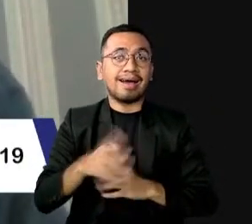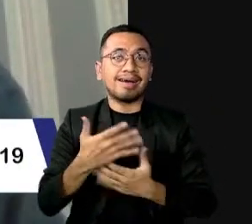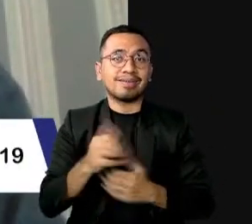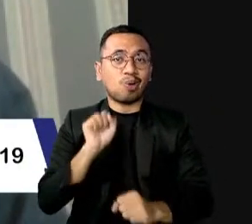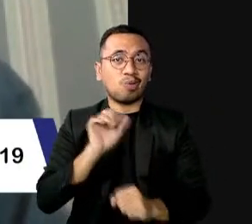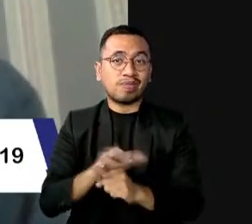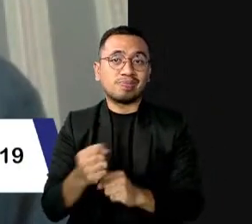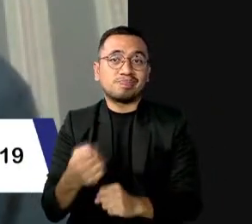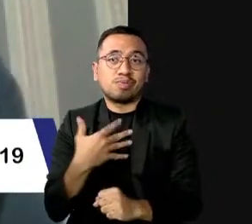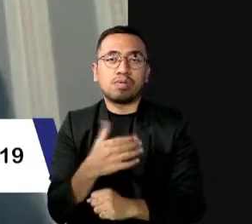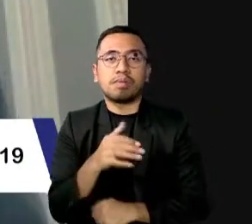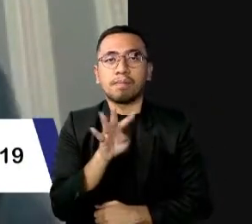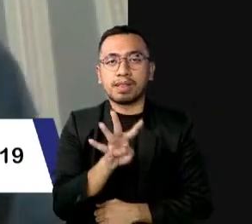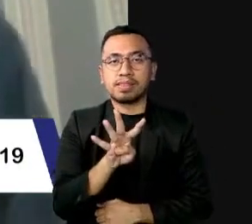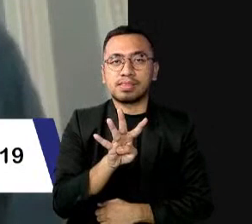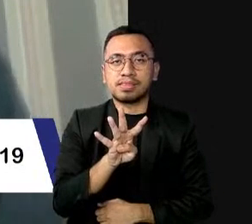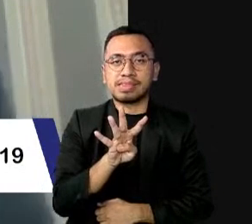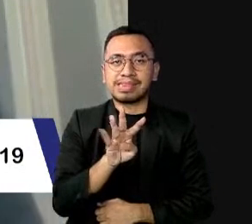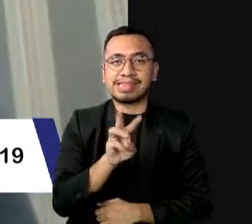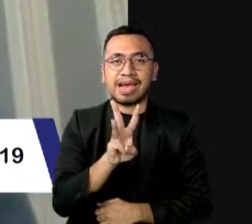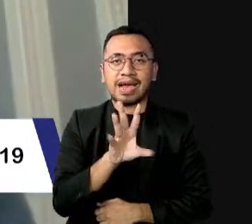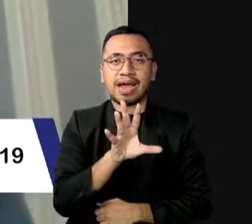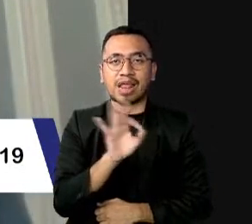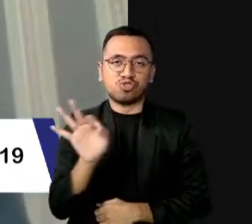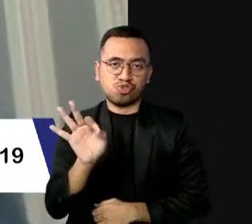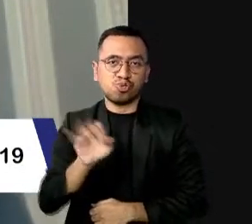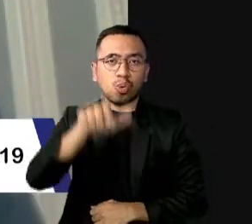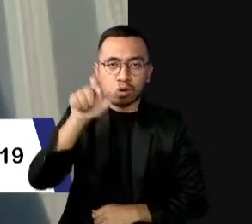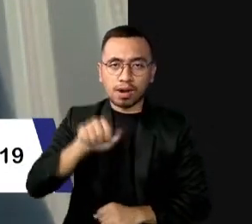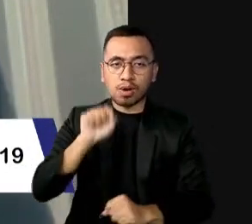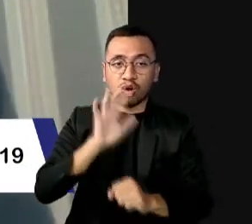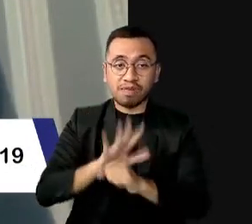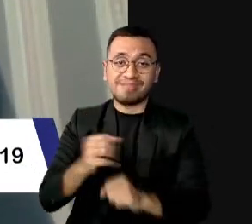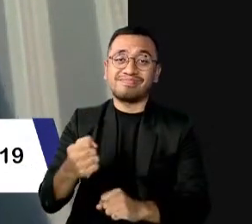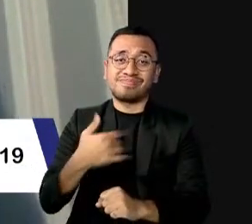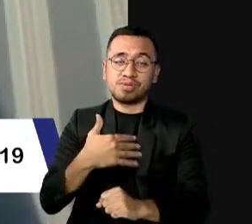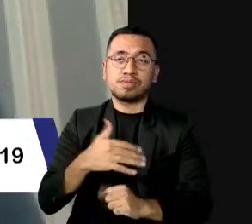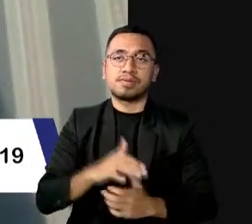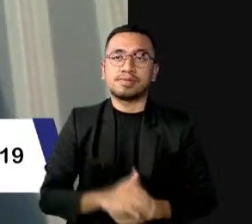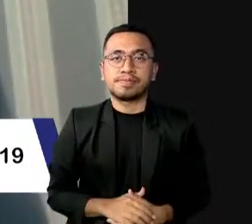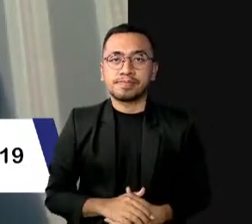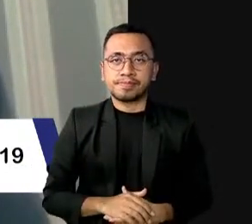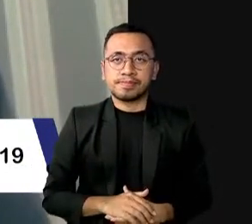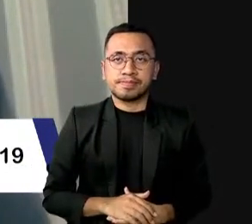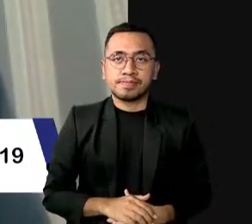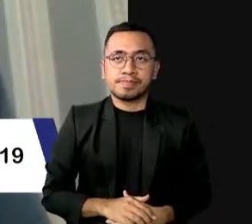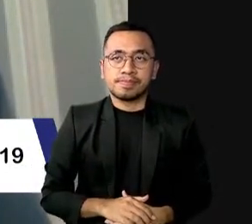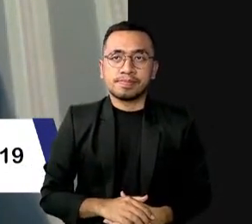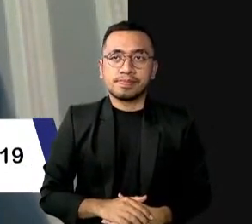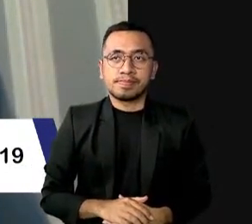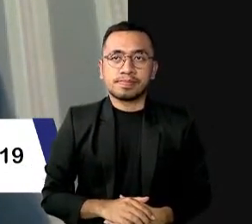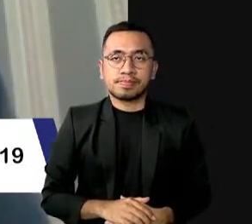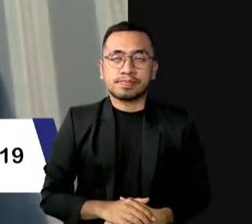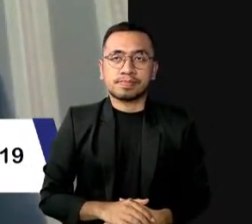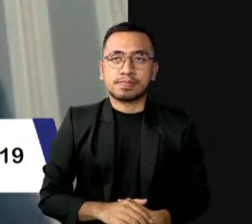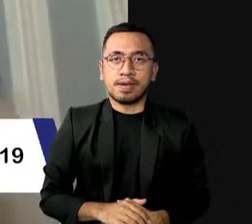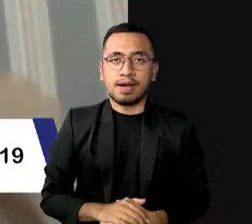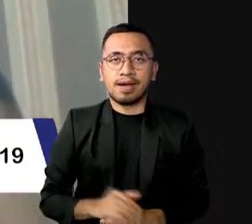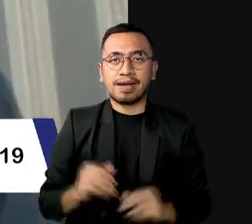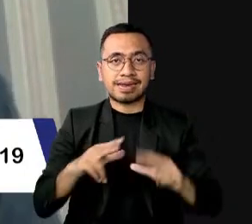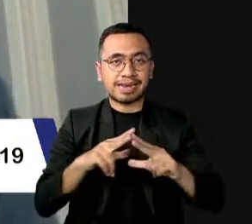aktifnya 4385 namun disampaikan kalau untuk strategi di Kota Depok